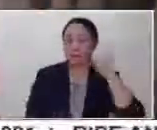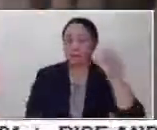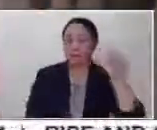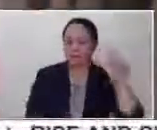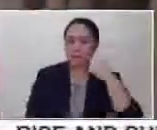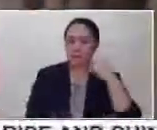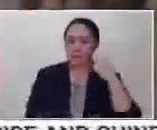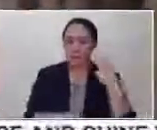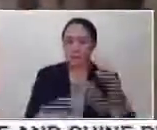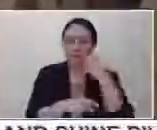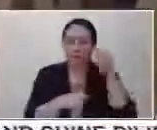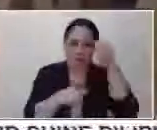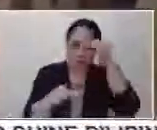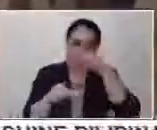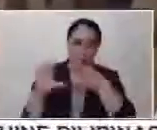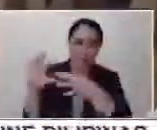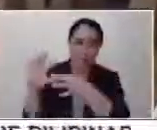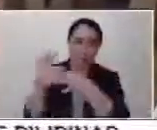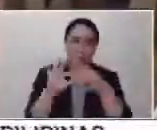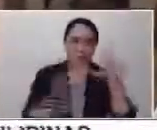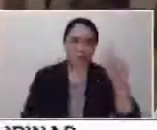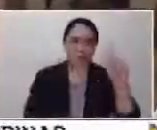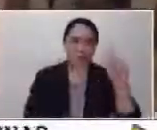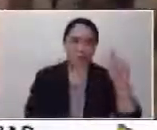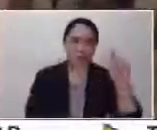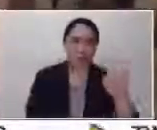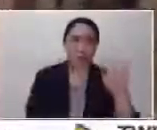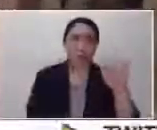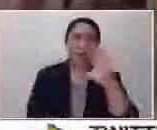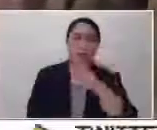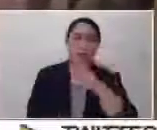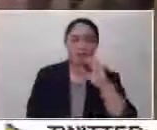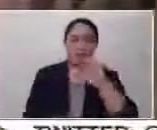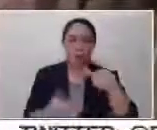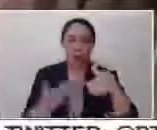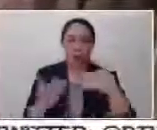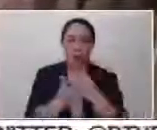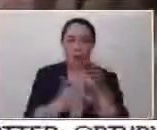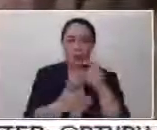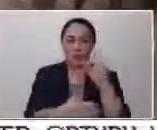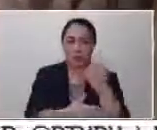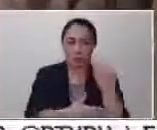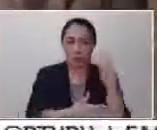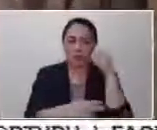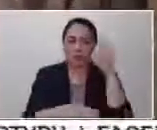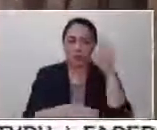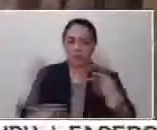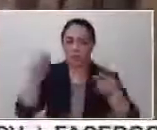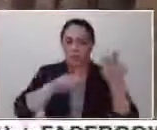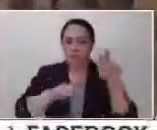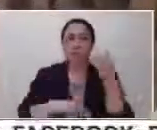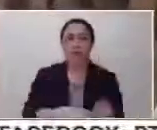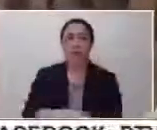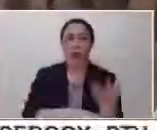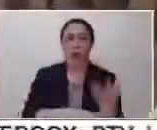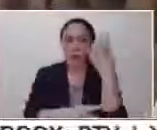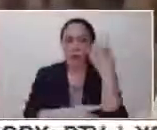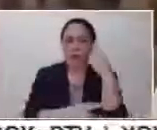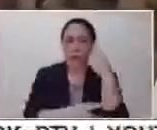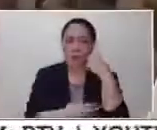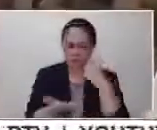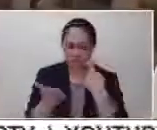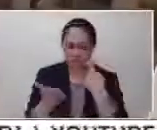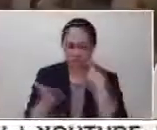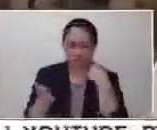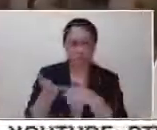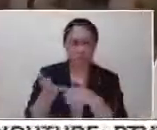No. 124 na nagtatakda ng price ceiling sa baboy, sa karneng baboy at manok, ang ilang pampublikong